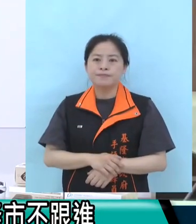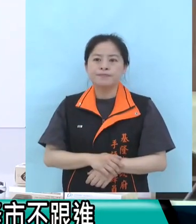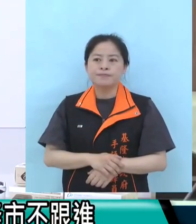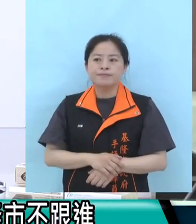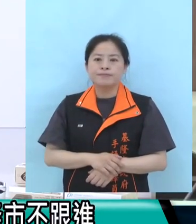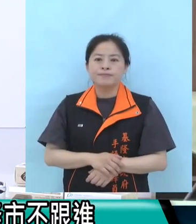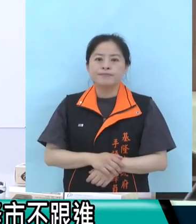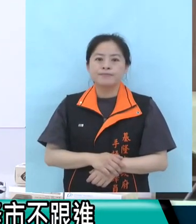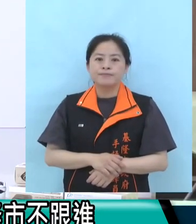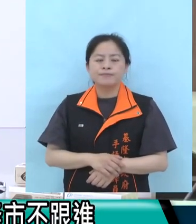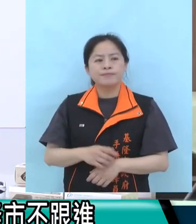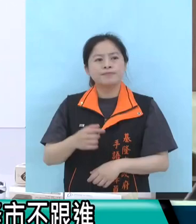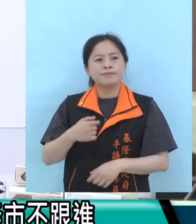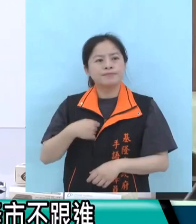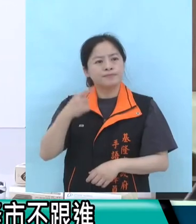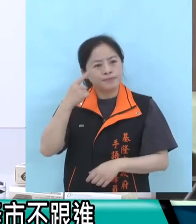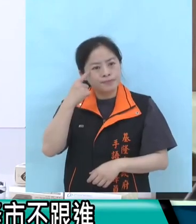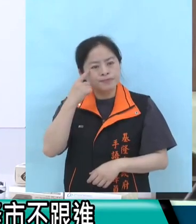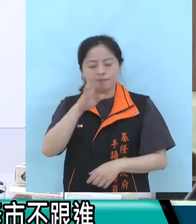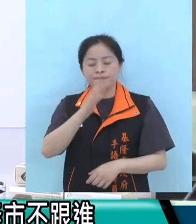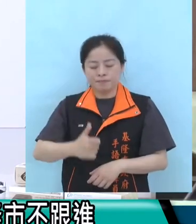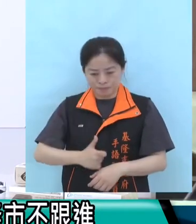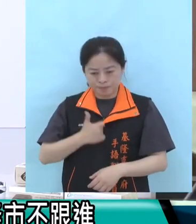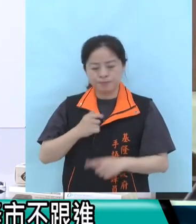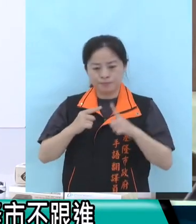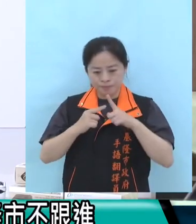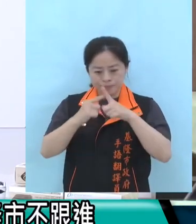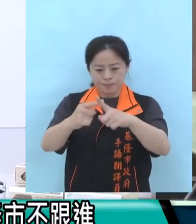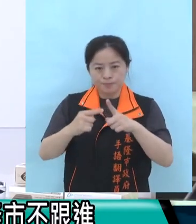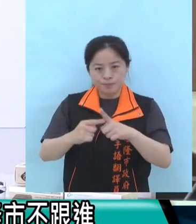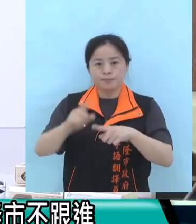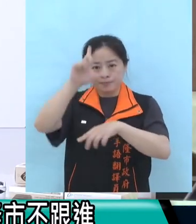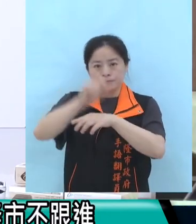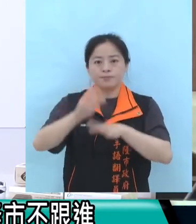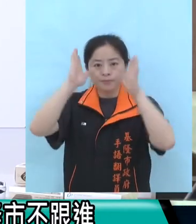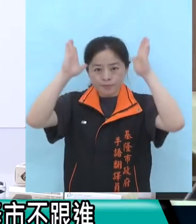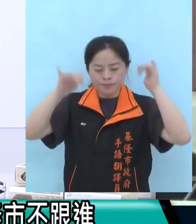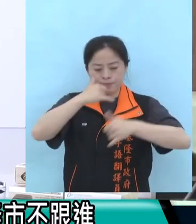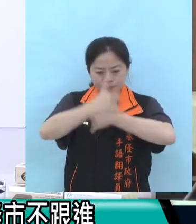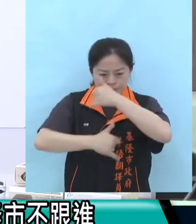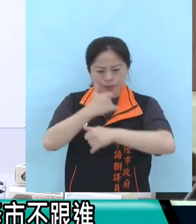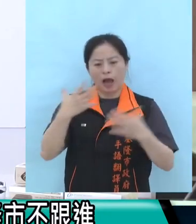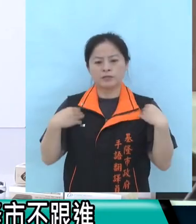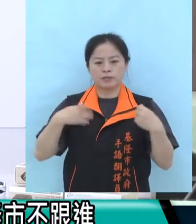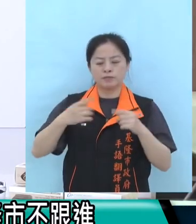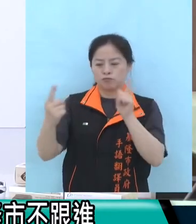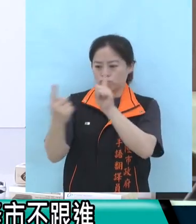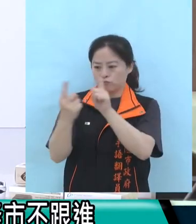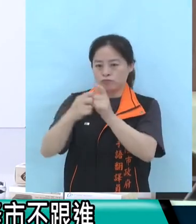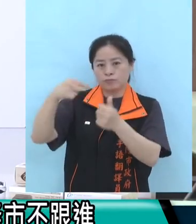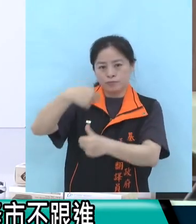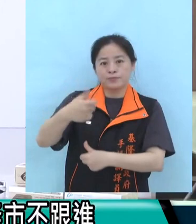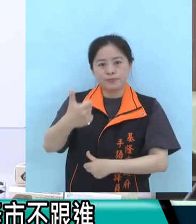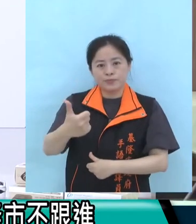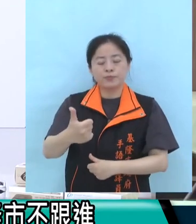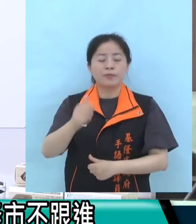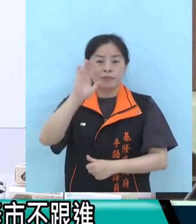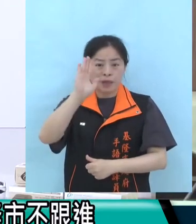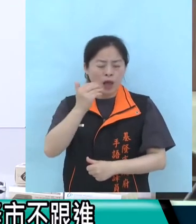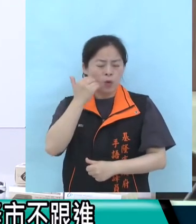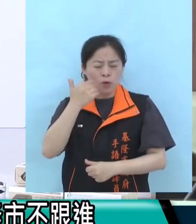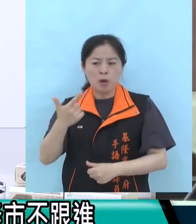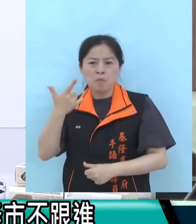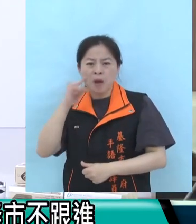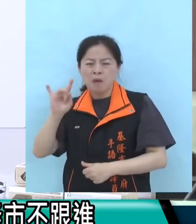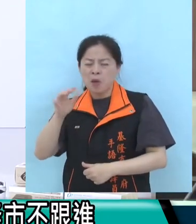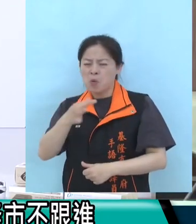这个我们一方面采用实体，尽量希望能够正常的生活正常的教学，但如果家长